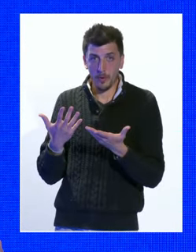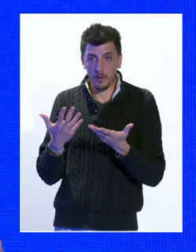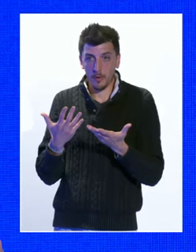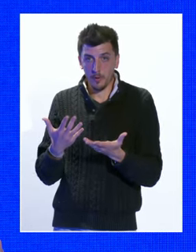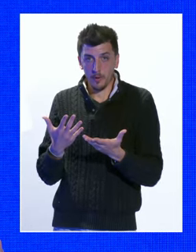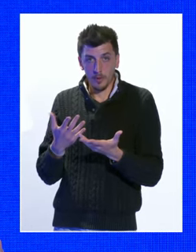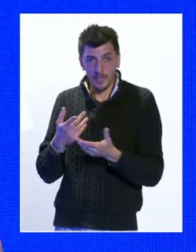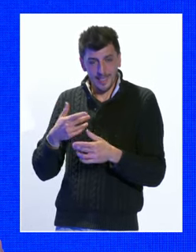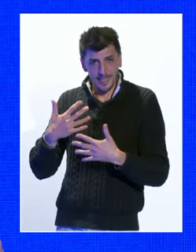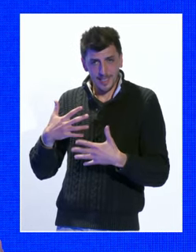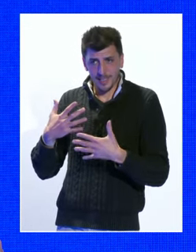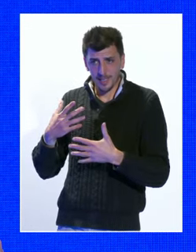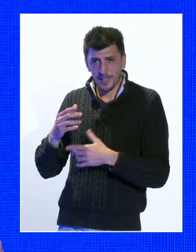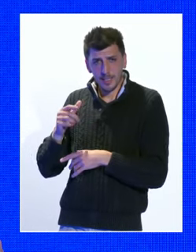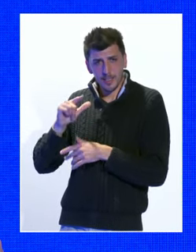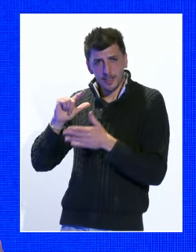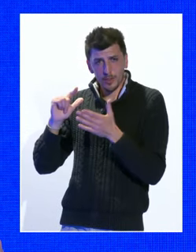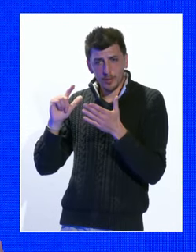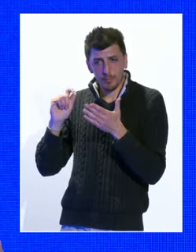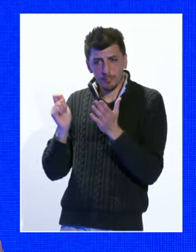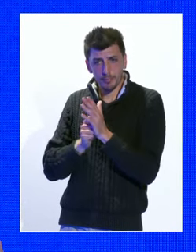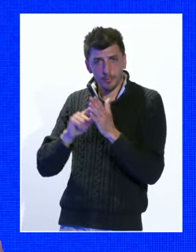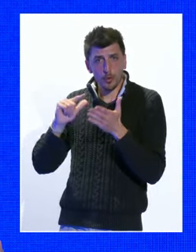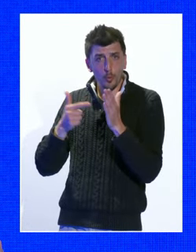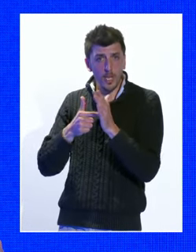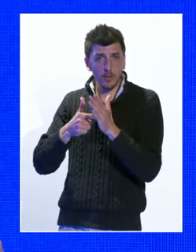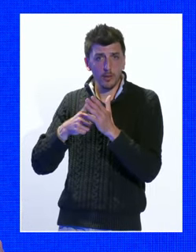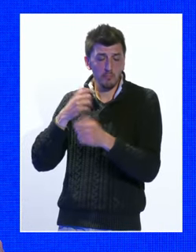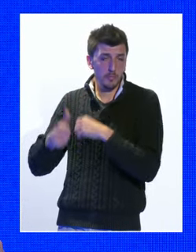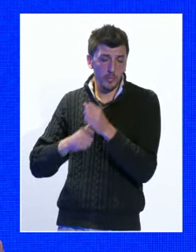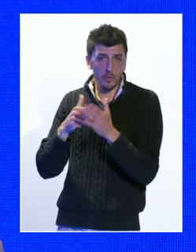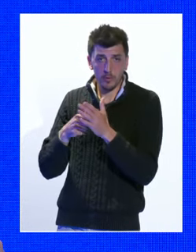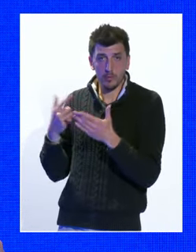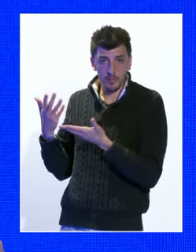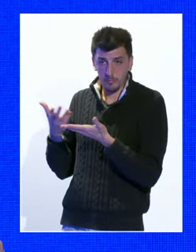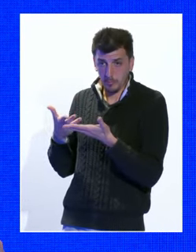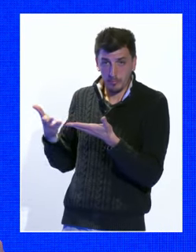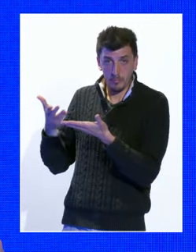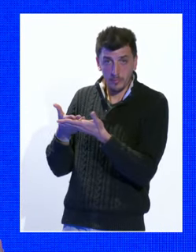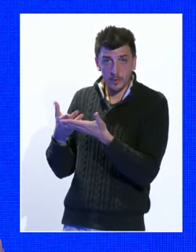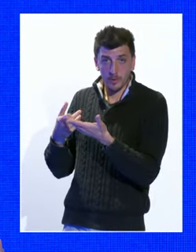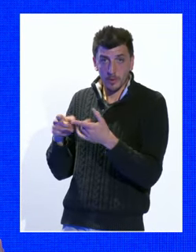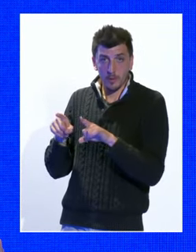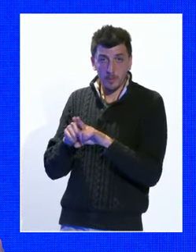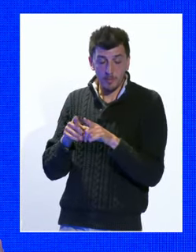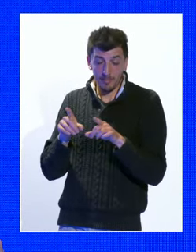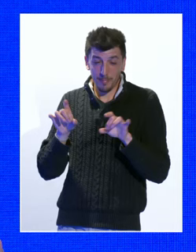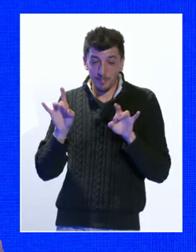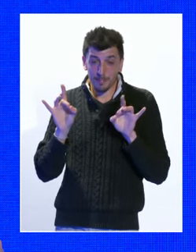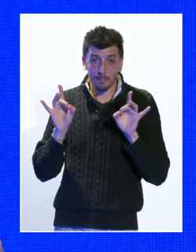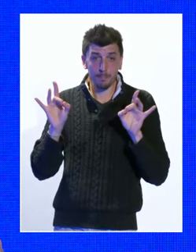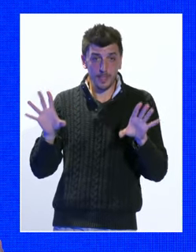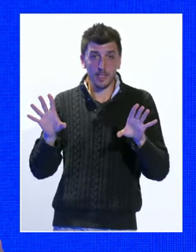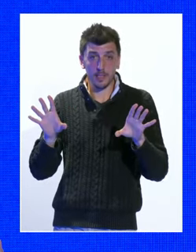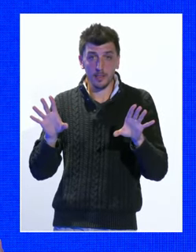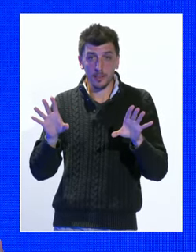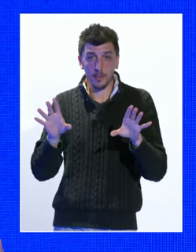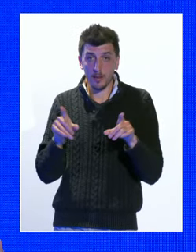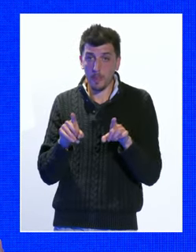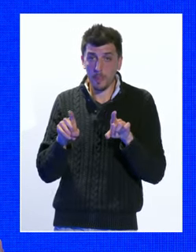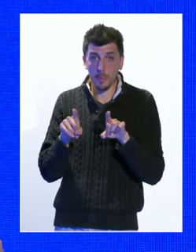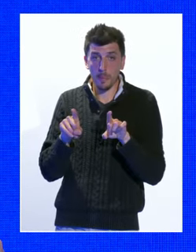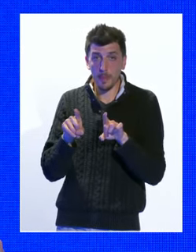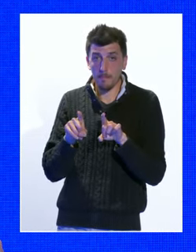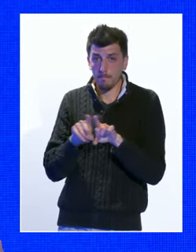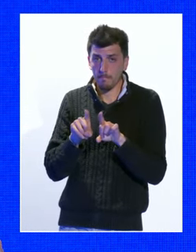dès les premières années 2000. Et d'ailleurs exactement symétrique, et ce n'est pas par hasard, d'un dérapage